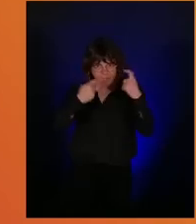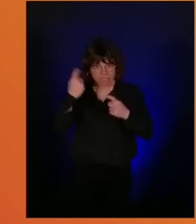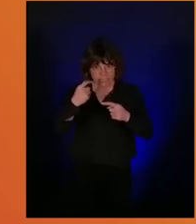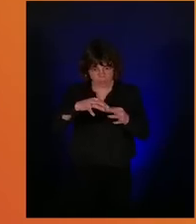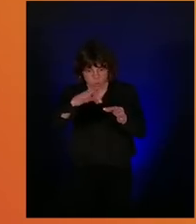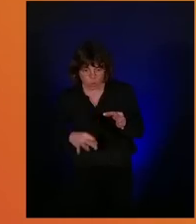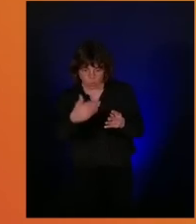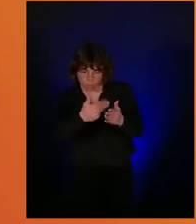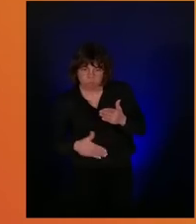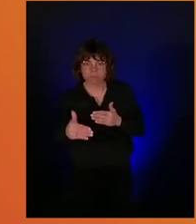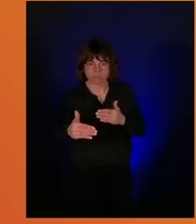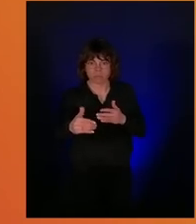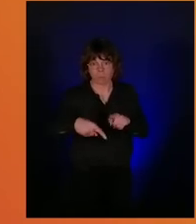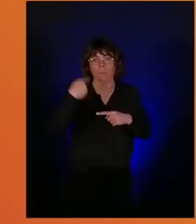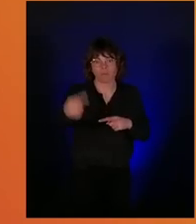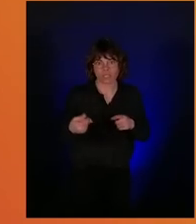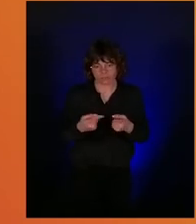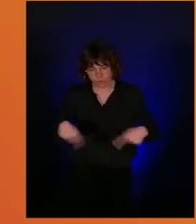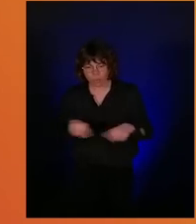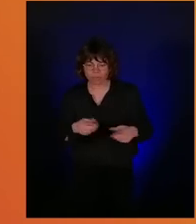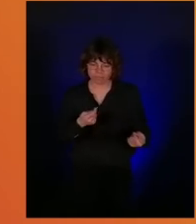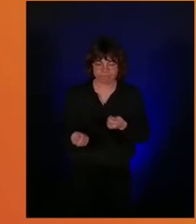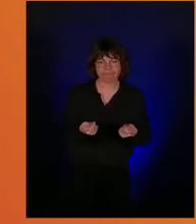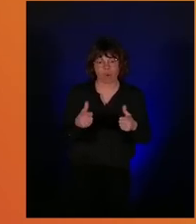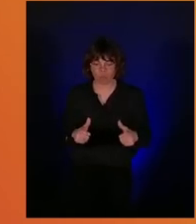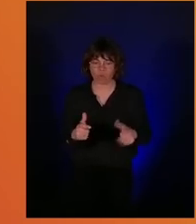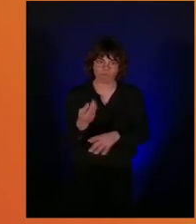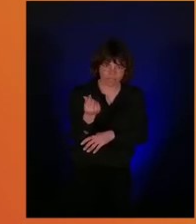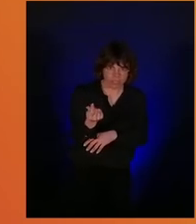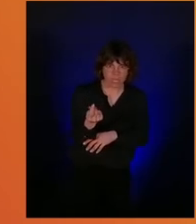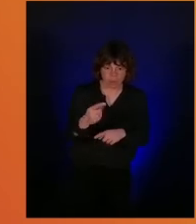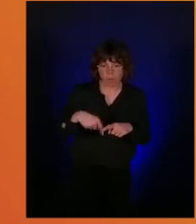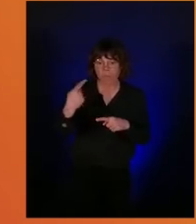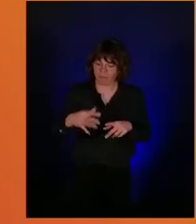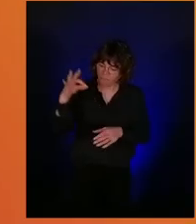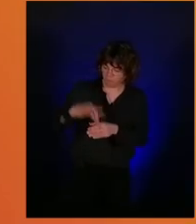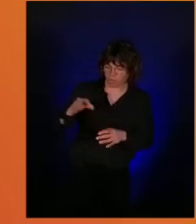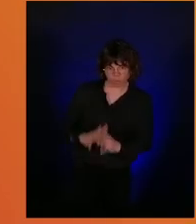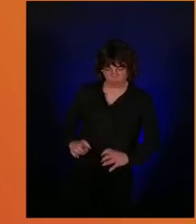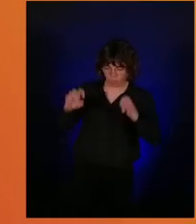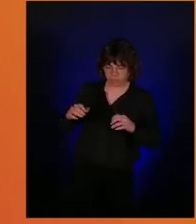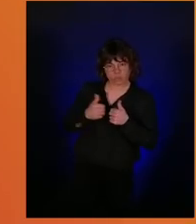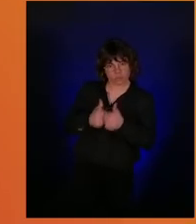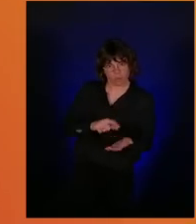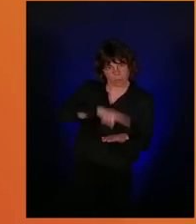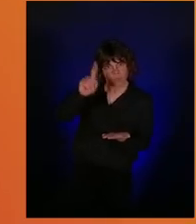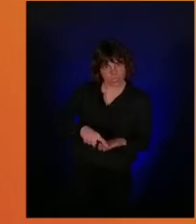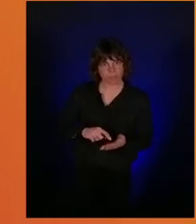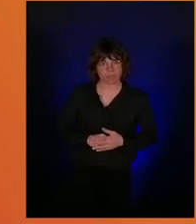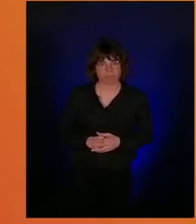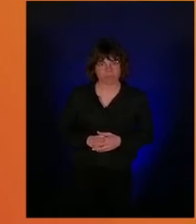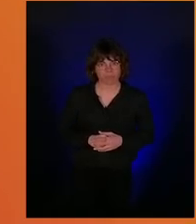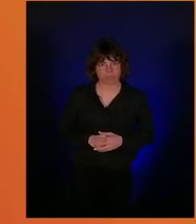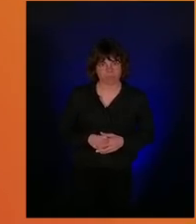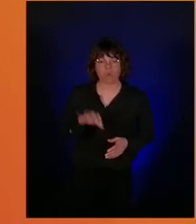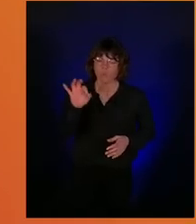réflexion pour la future commission financière de contrôle issue du vote de ce congrès concernant le suivi budgétaire. Bien